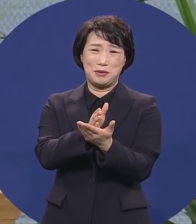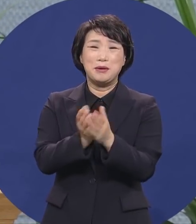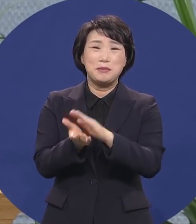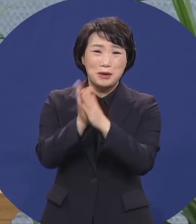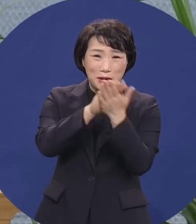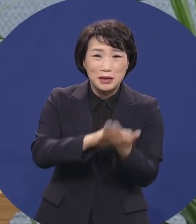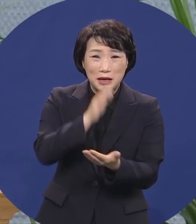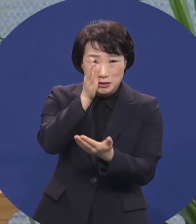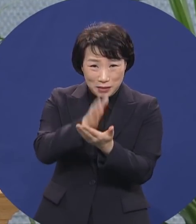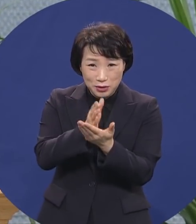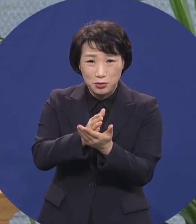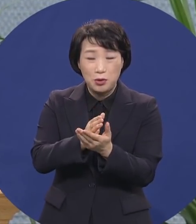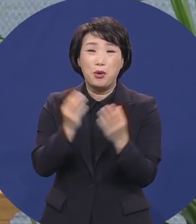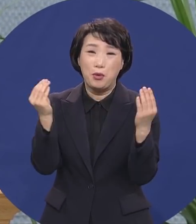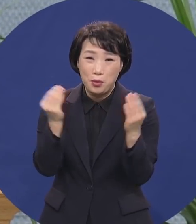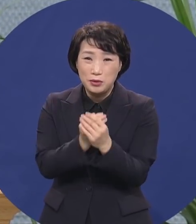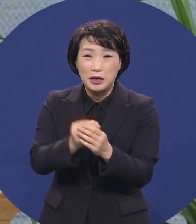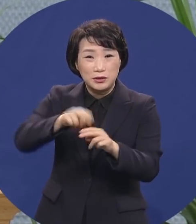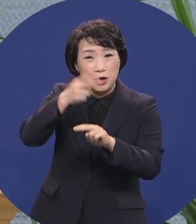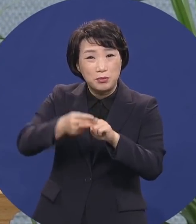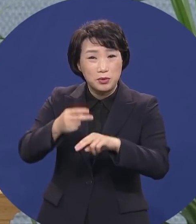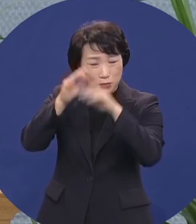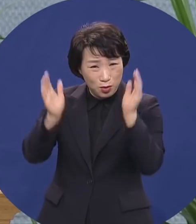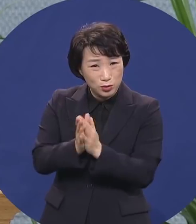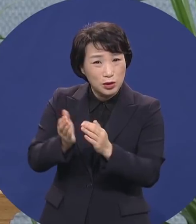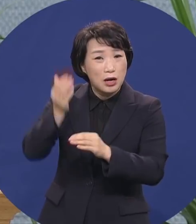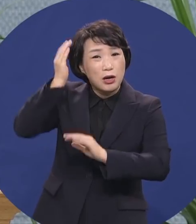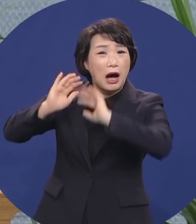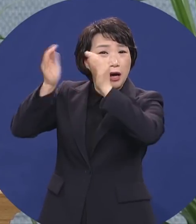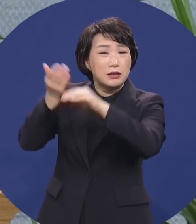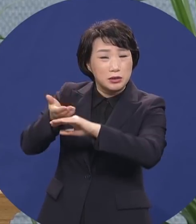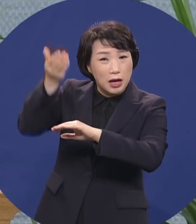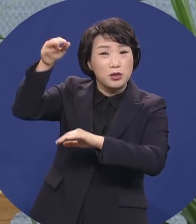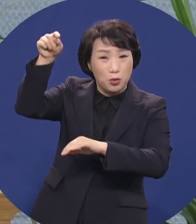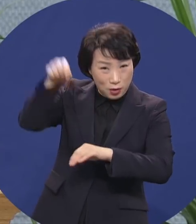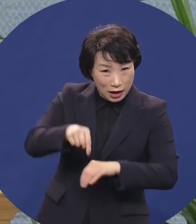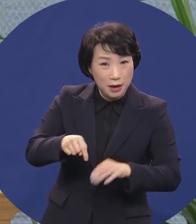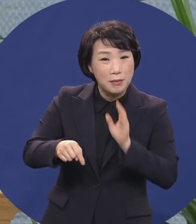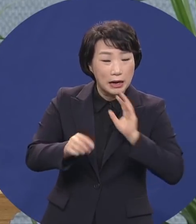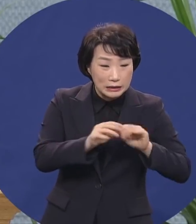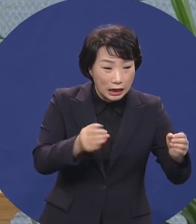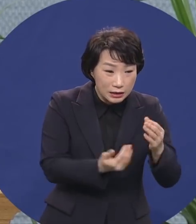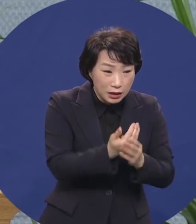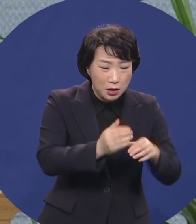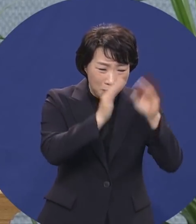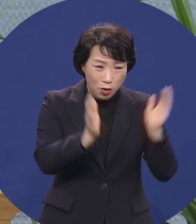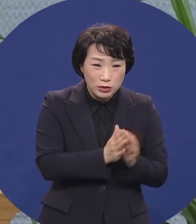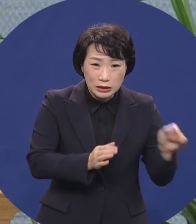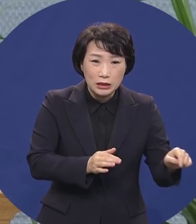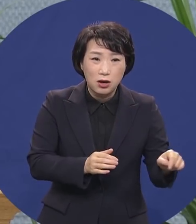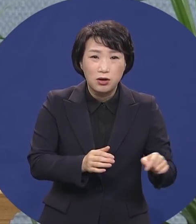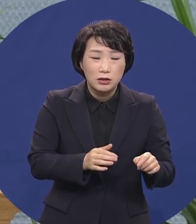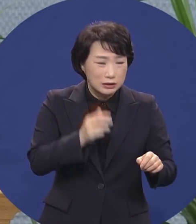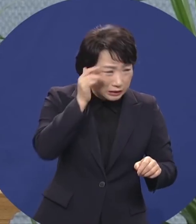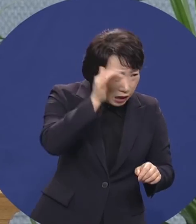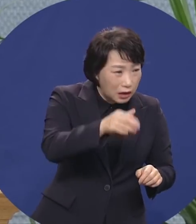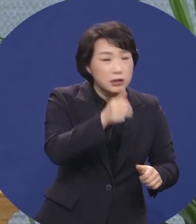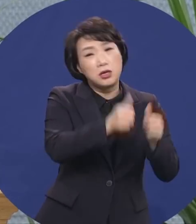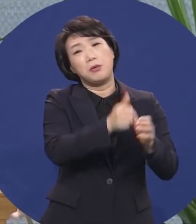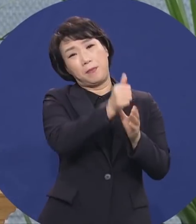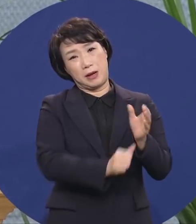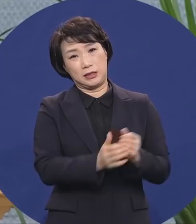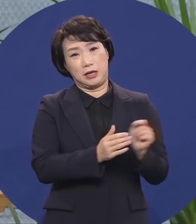변하지 마라. 온전한 선물은 다 하늘에서 와. 땅에서 나는 것은 다 그걸 추구하는 시험 든